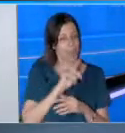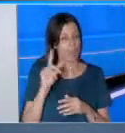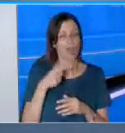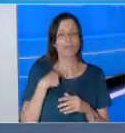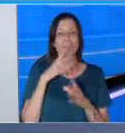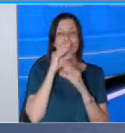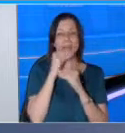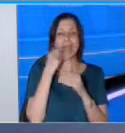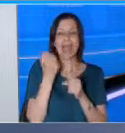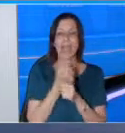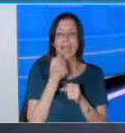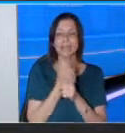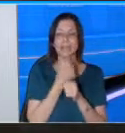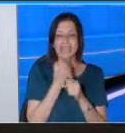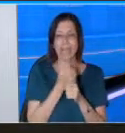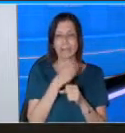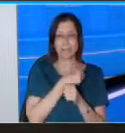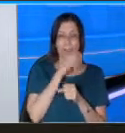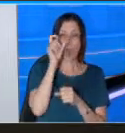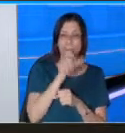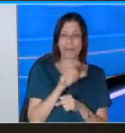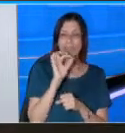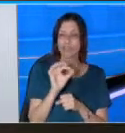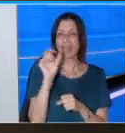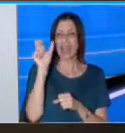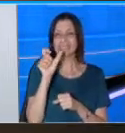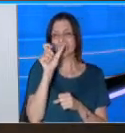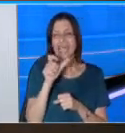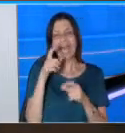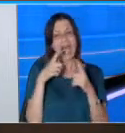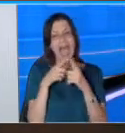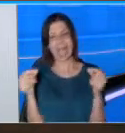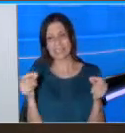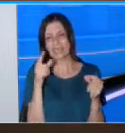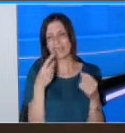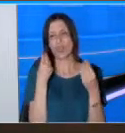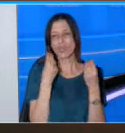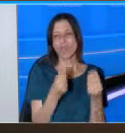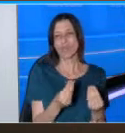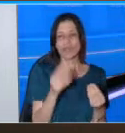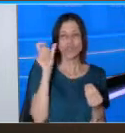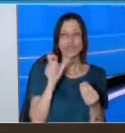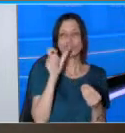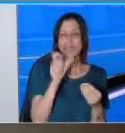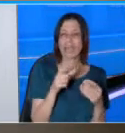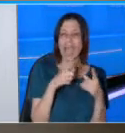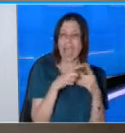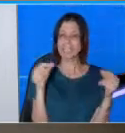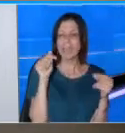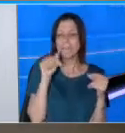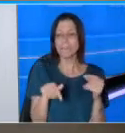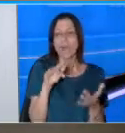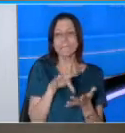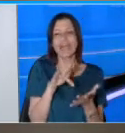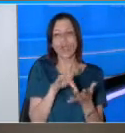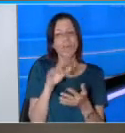הומניים שהם לטובת אזרחי עזה ולטובת תושבי עזה, כאן המקום